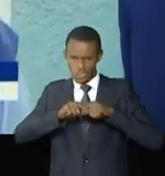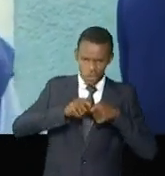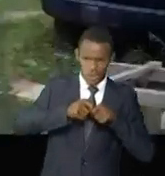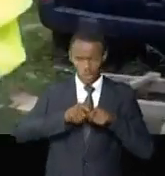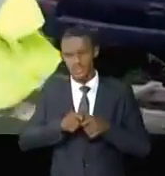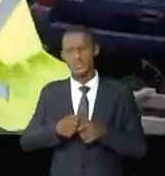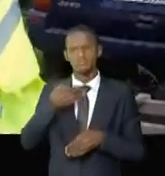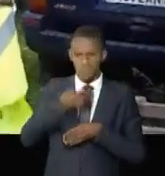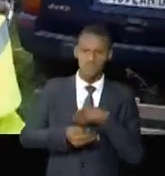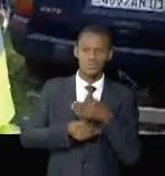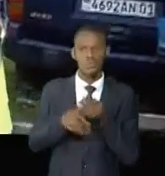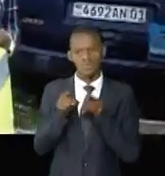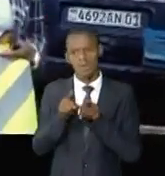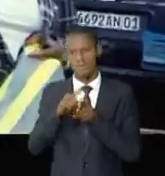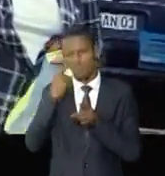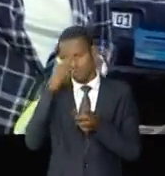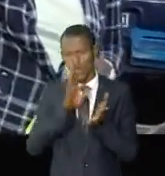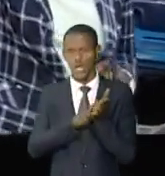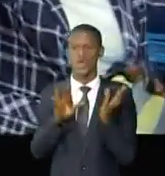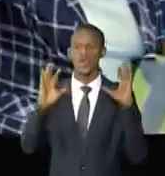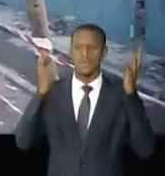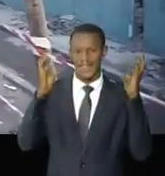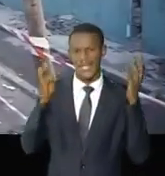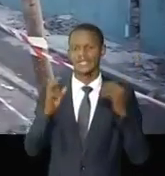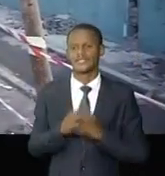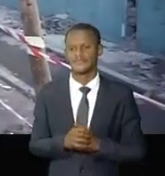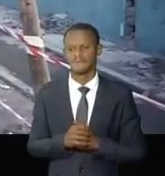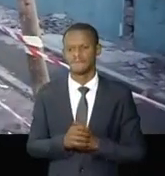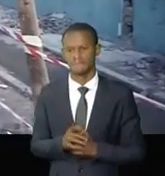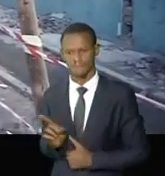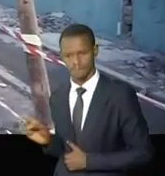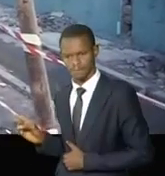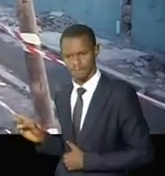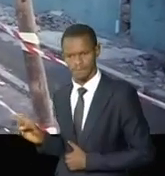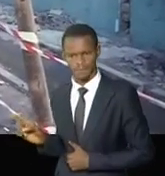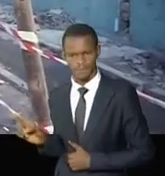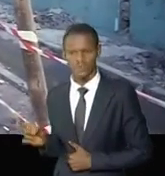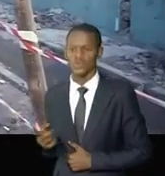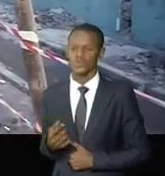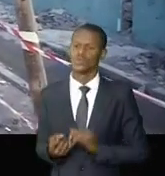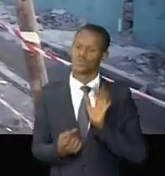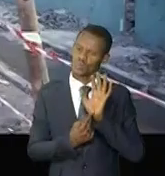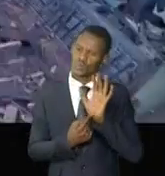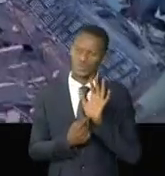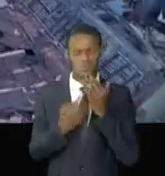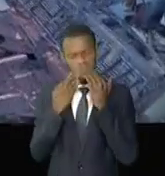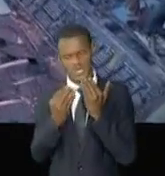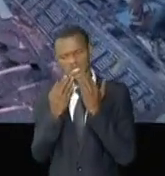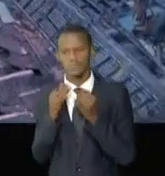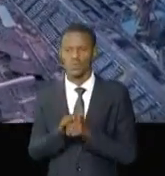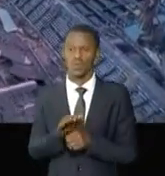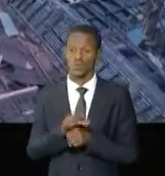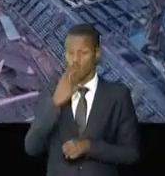et maternelle. Lui exprimer toute notre gratitude, notre reconnaissance pour les efforts qu'elle fournit afin que le centre